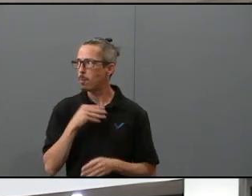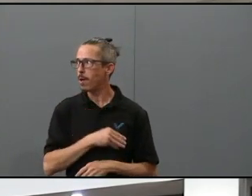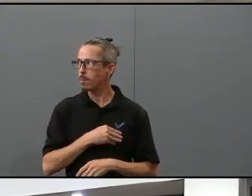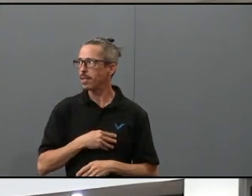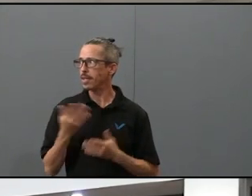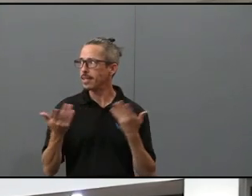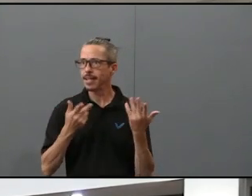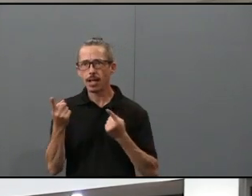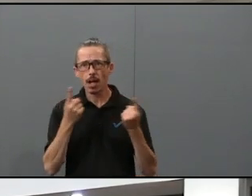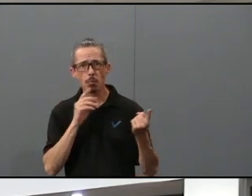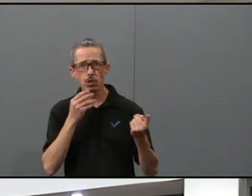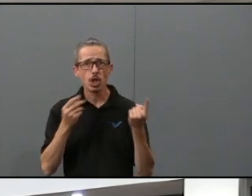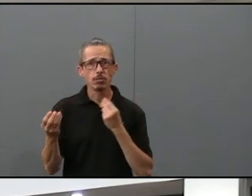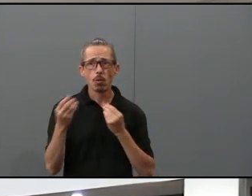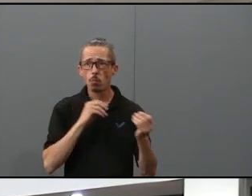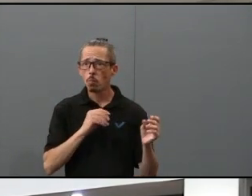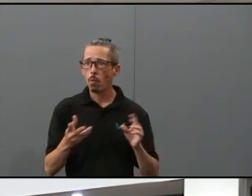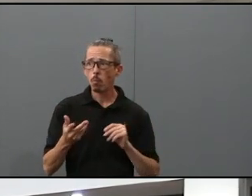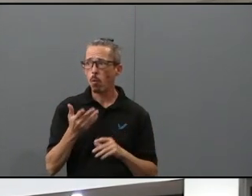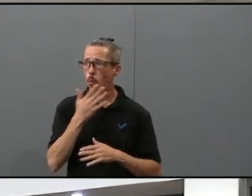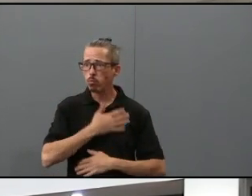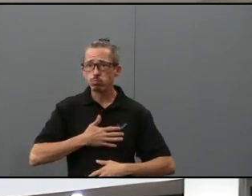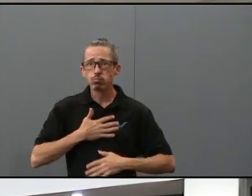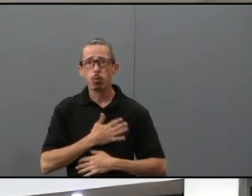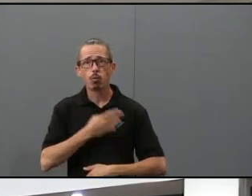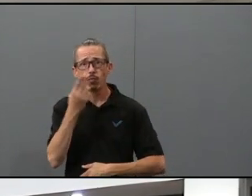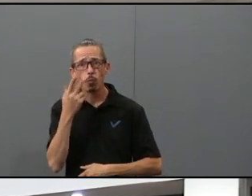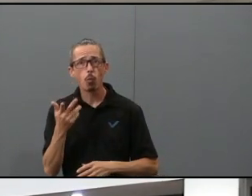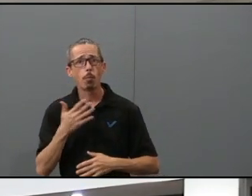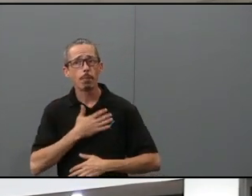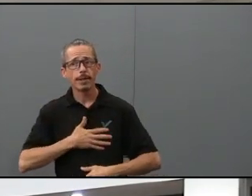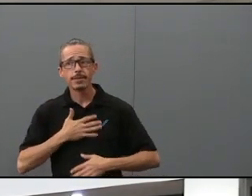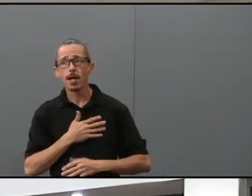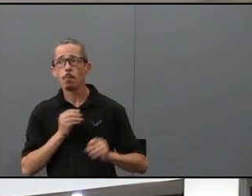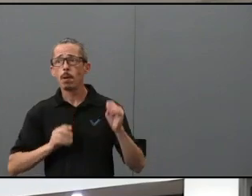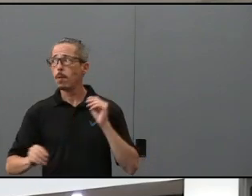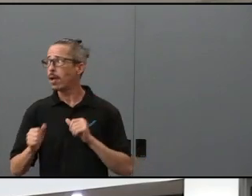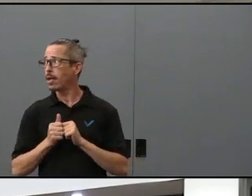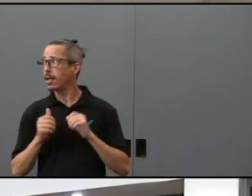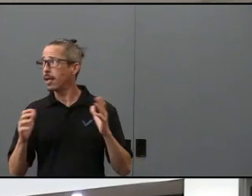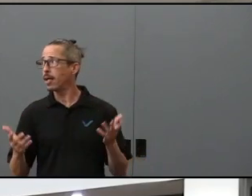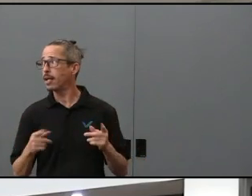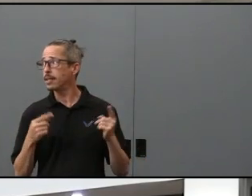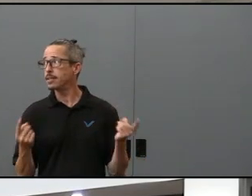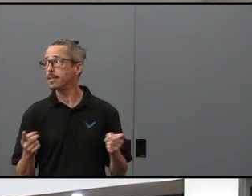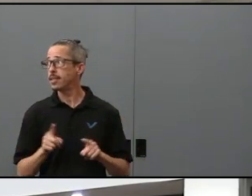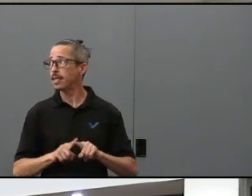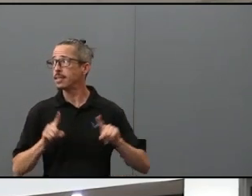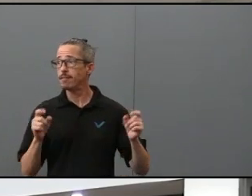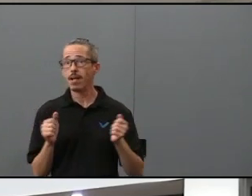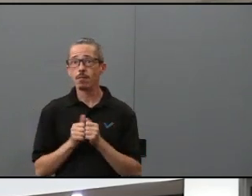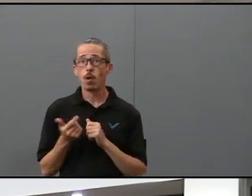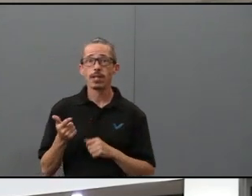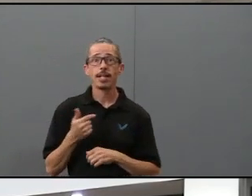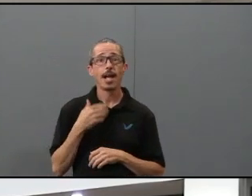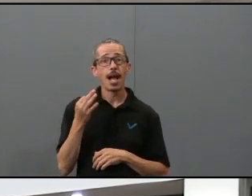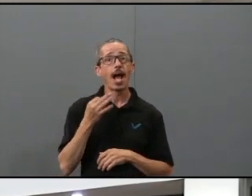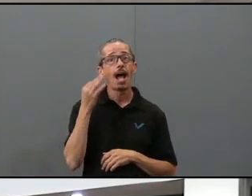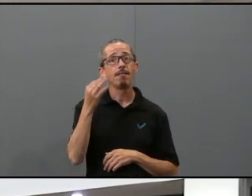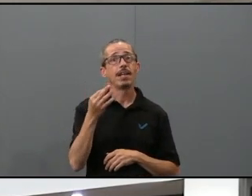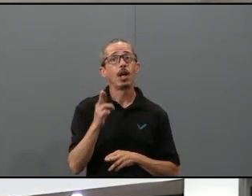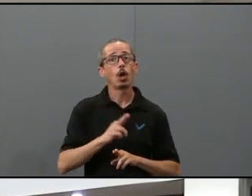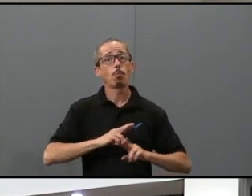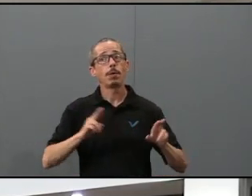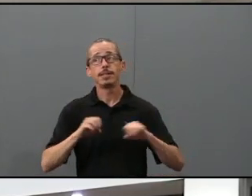mais donc nous j vous allez voir on a du fun on a vraiment du plaisir tout le monde ensemble et c'est ça la différence avec avenir Repentigny qui